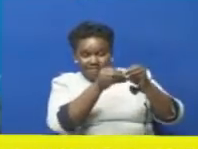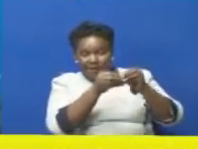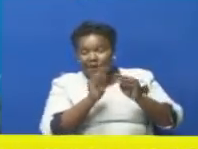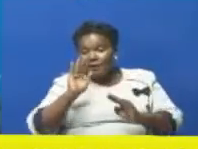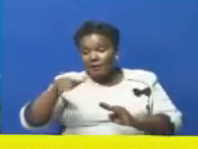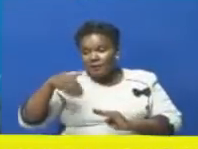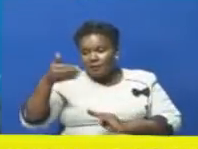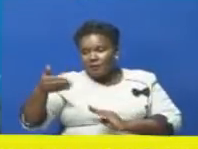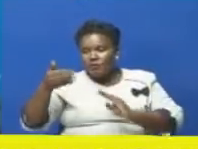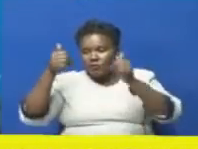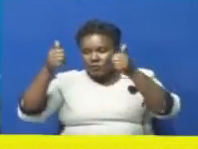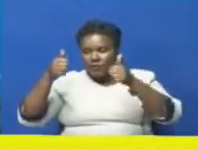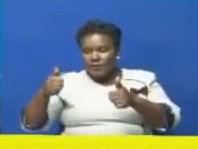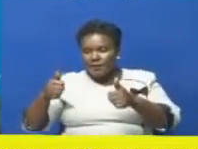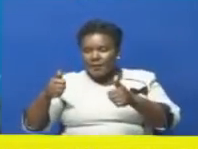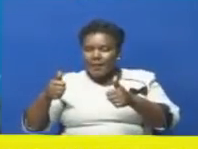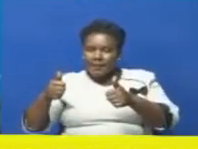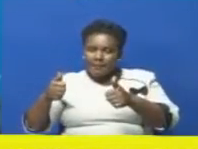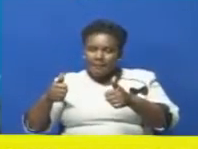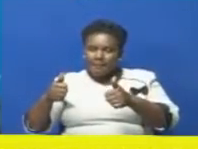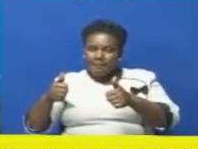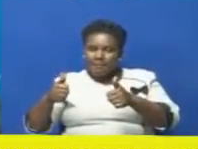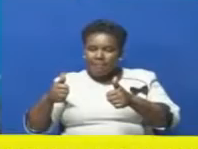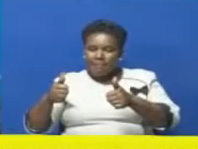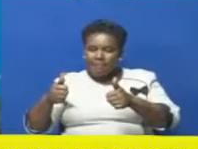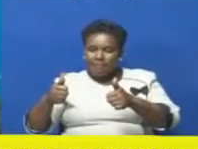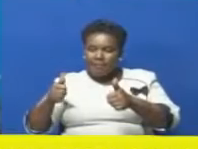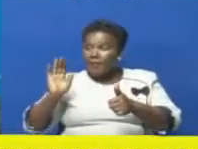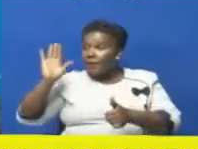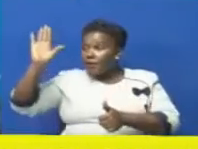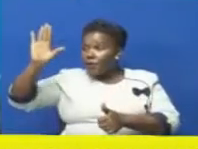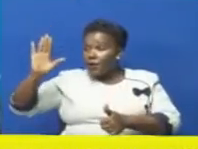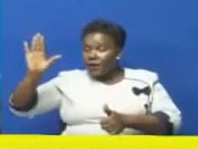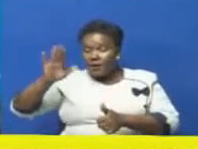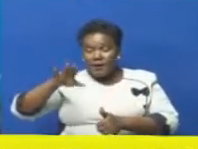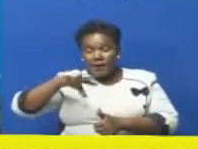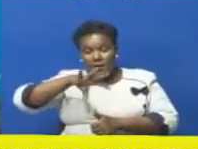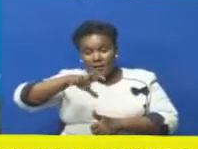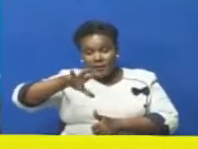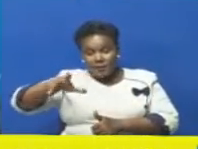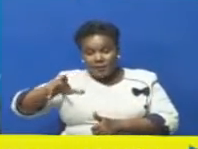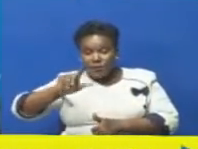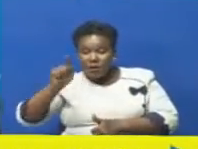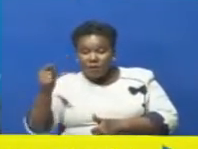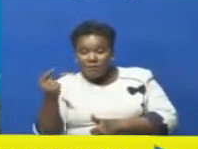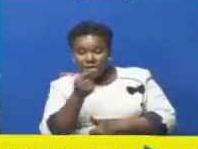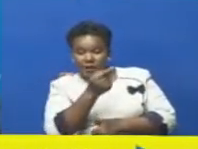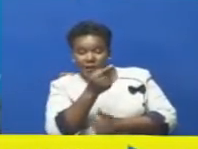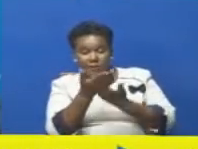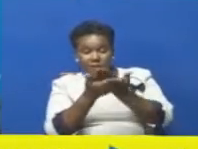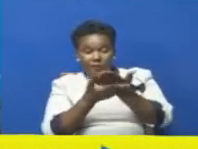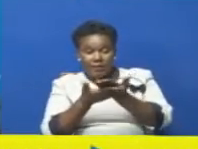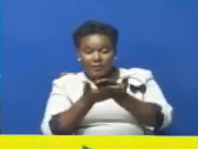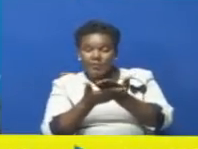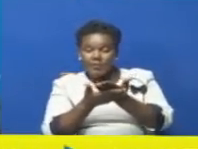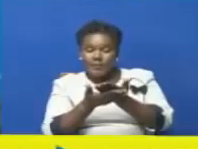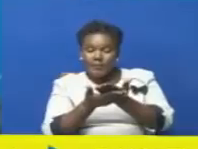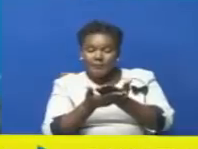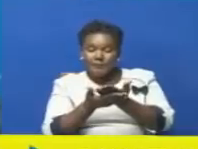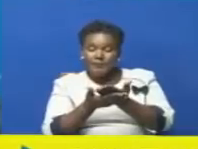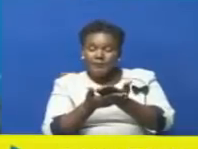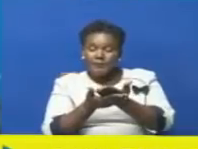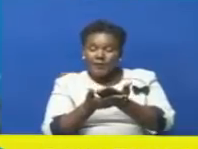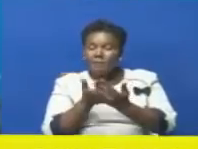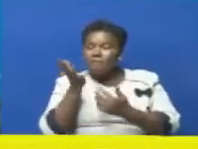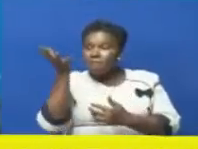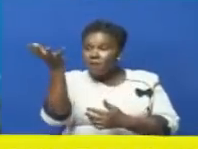kwa hapo kesho ni matarajio yetu kuwa maeneo yanayozunguka ziwa Victoria na maeneo yaliyoko magharibi mwa nchi yetu yanatarajiwa kuwa na hali